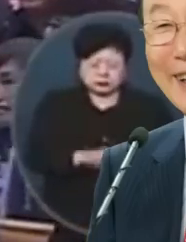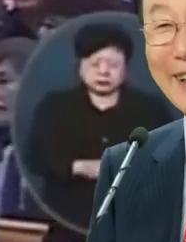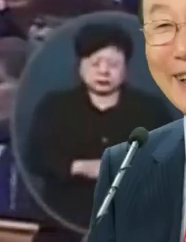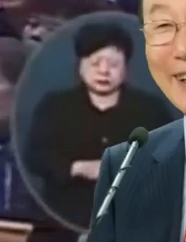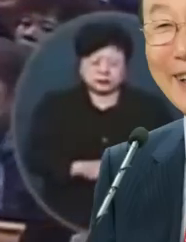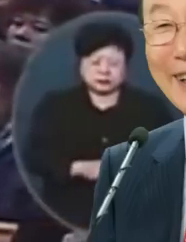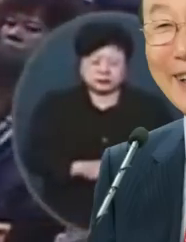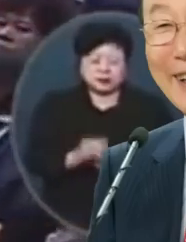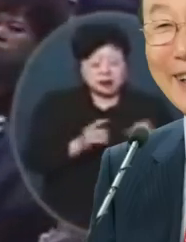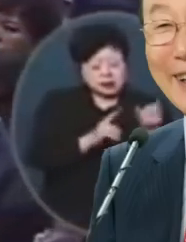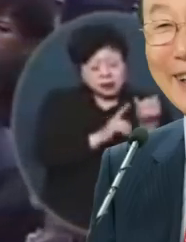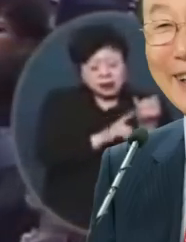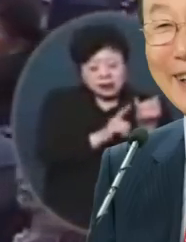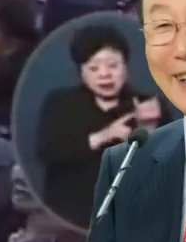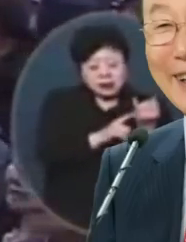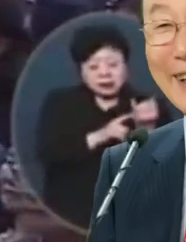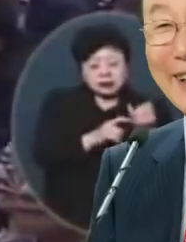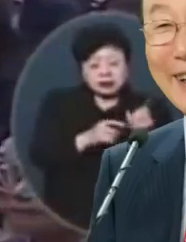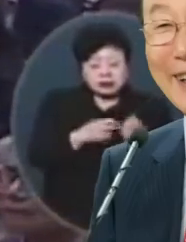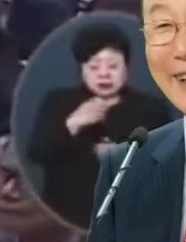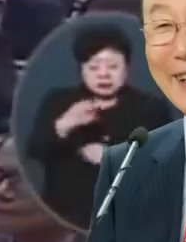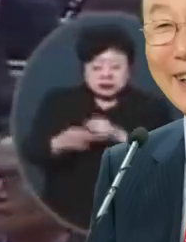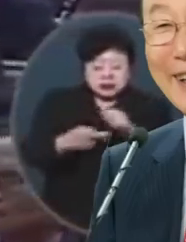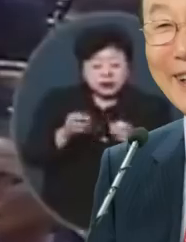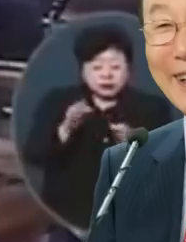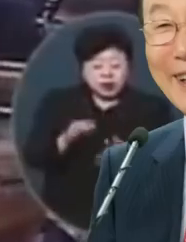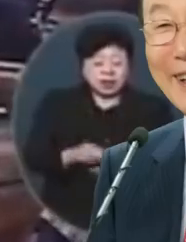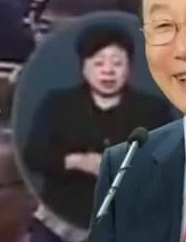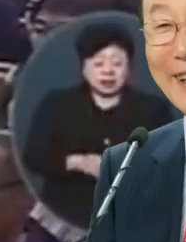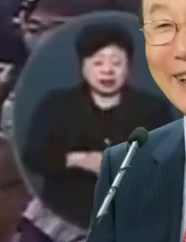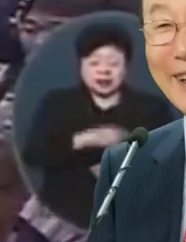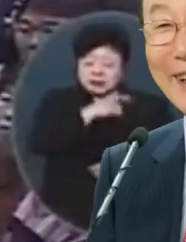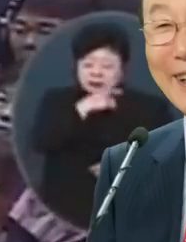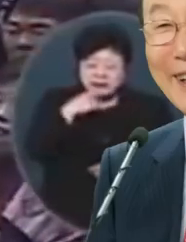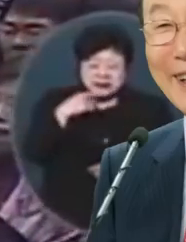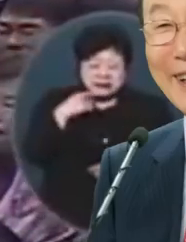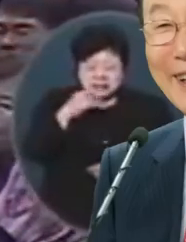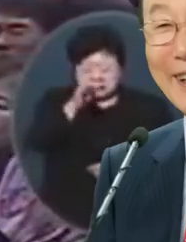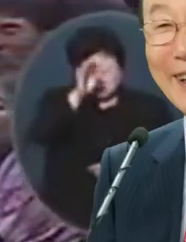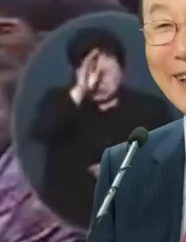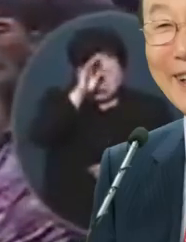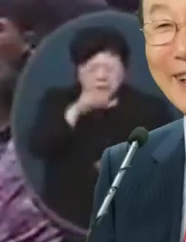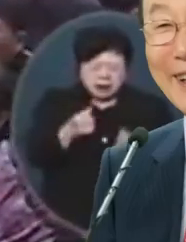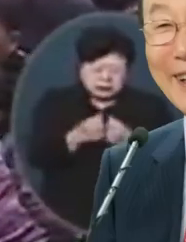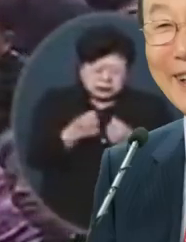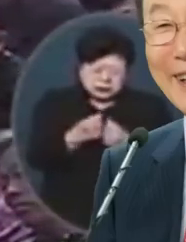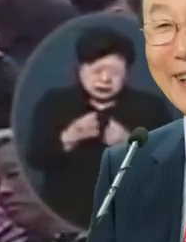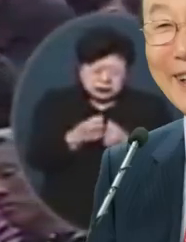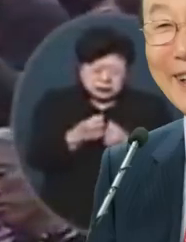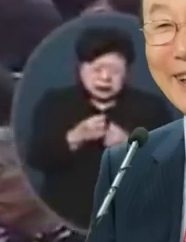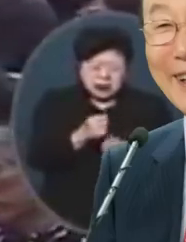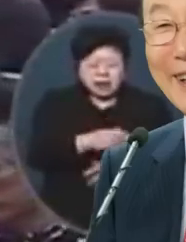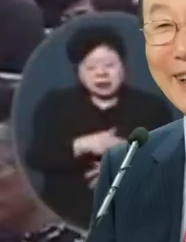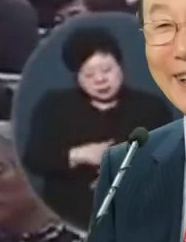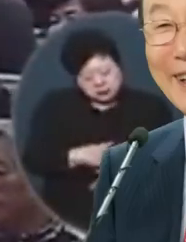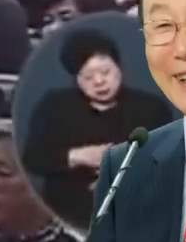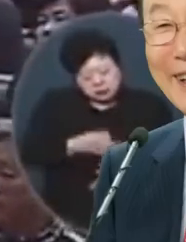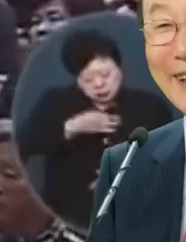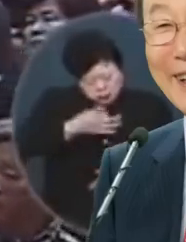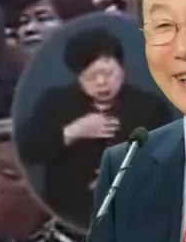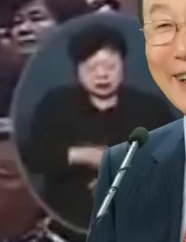이 여인은 12회를 이 혈류병과 싸우다가 지치고